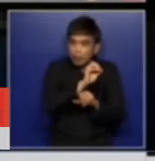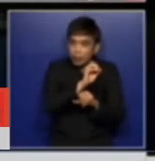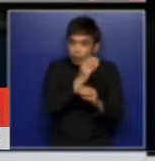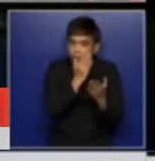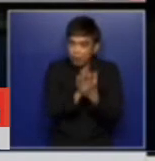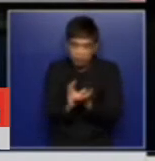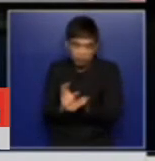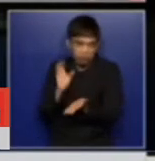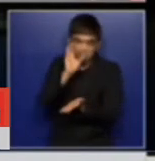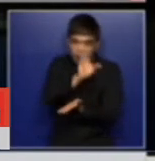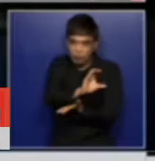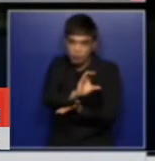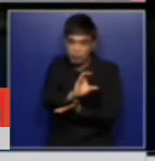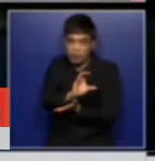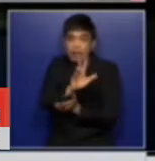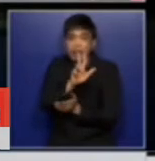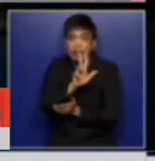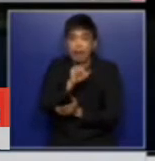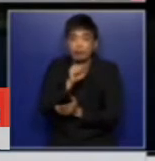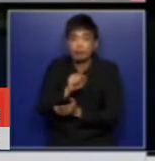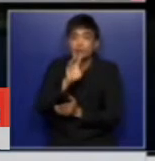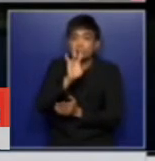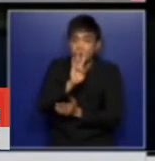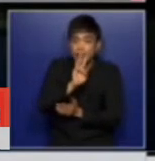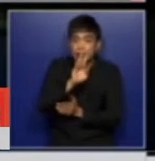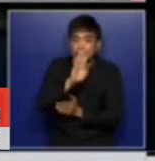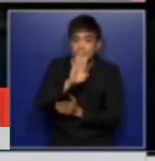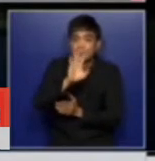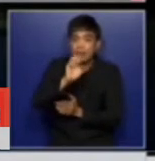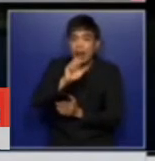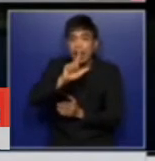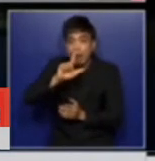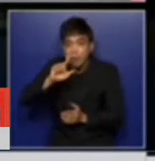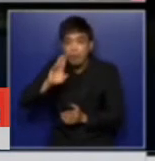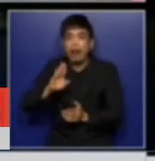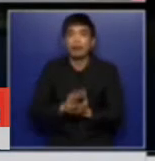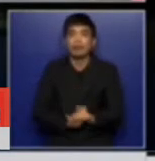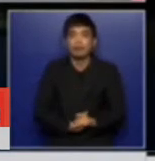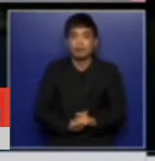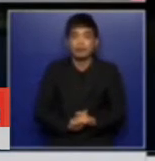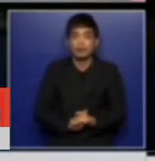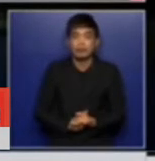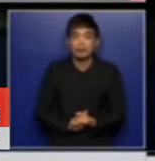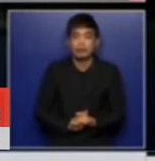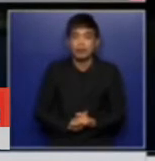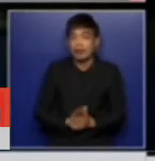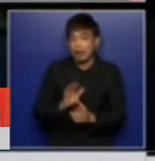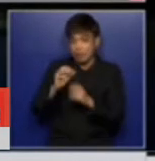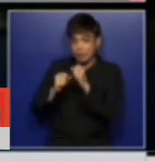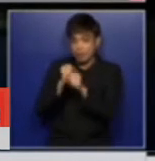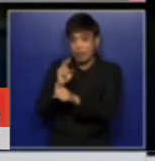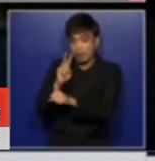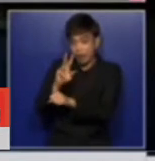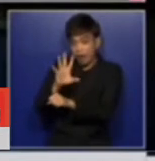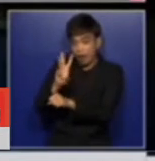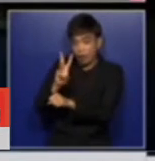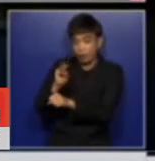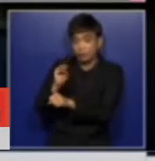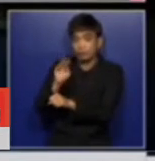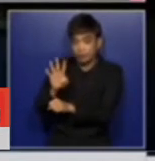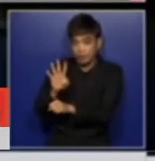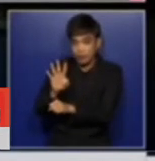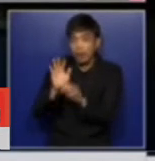ทุน 3.74 แสนล้านบาทส่วนรายจ่ายลงทุนในปี2564เนี่ยเท่ากับ